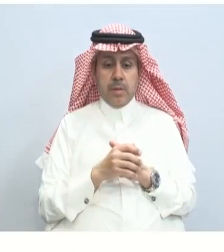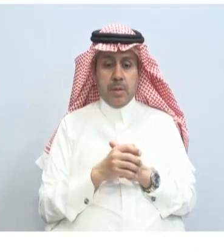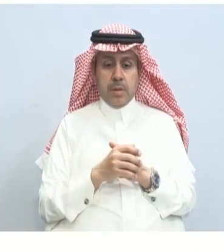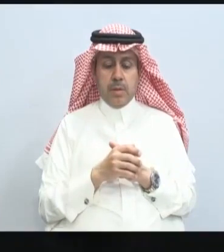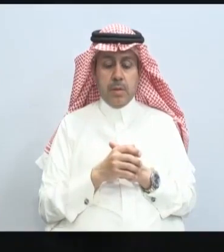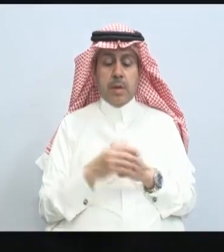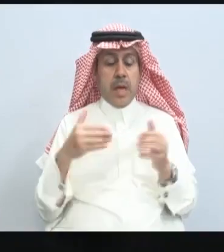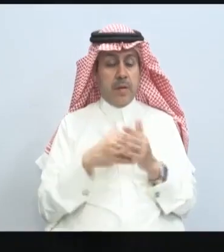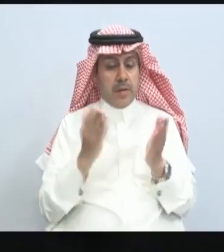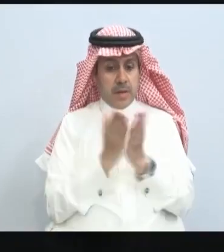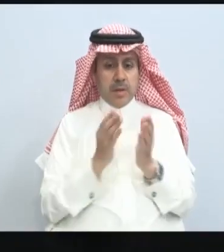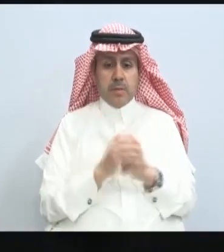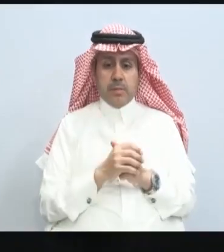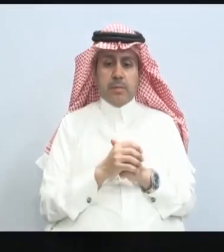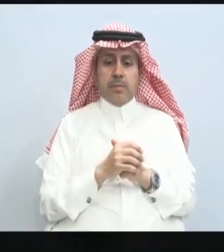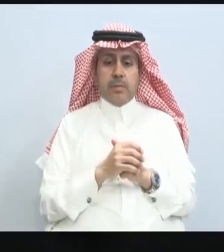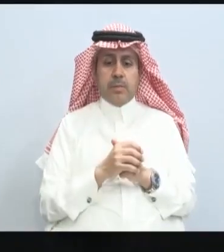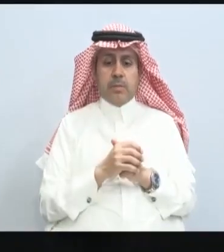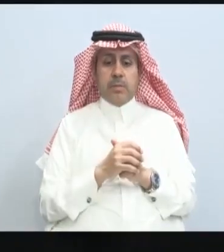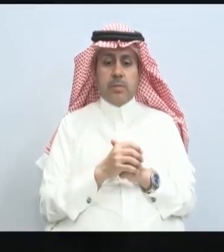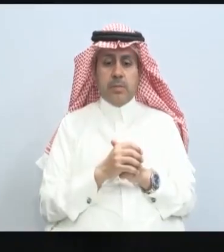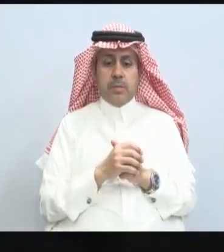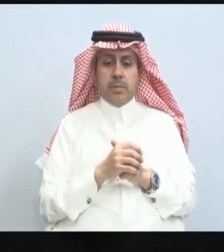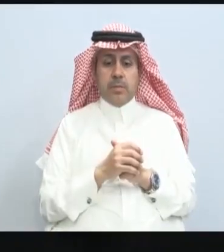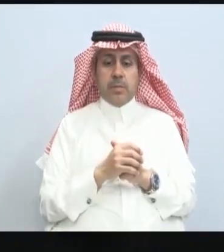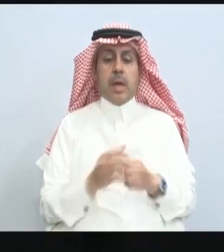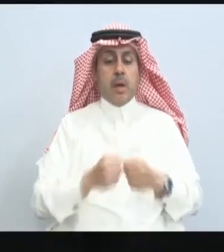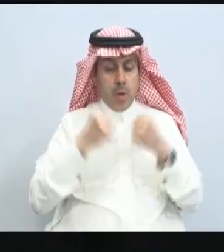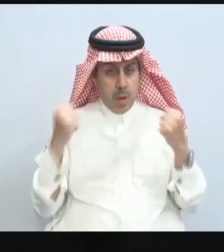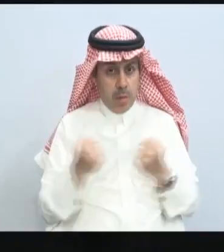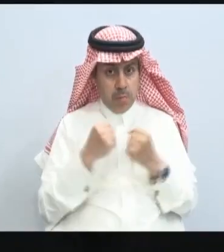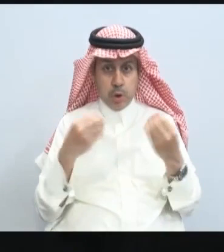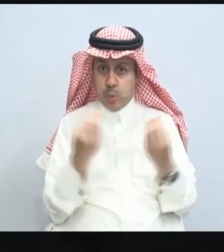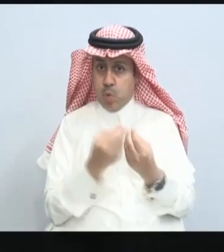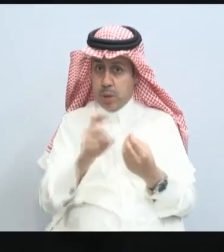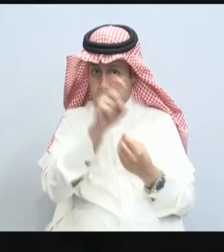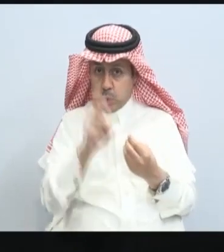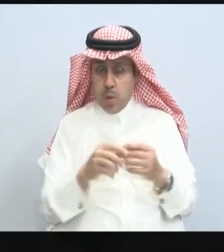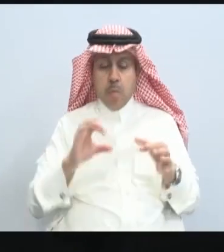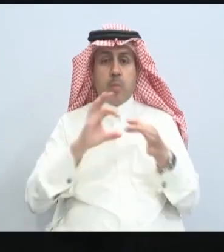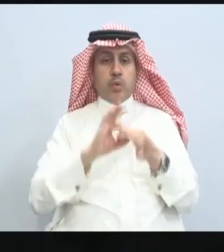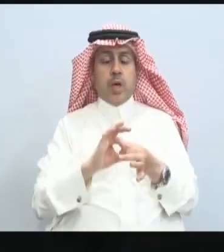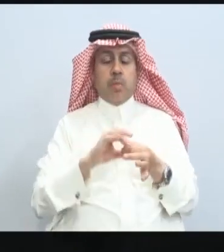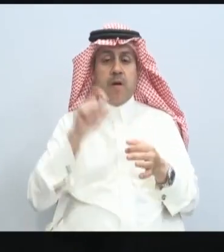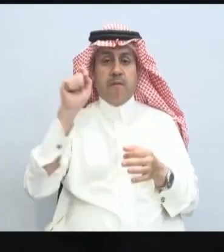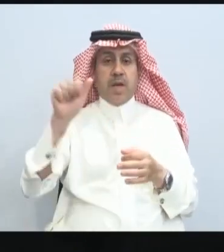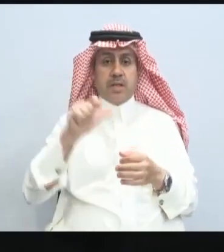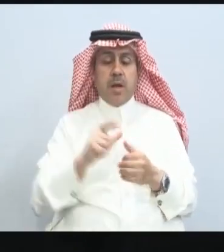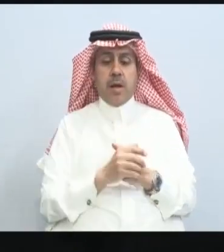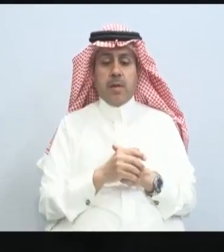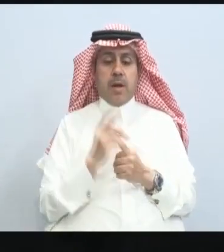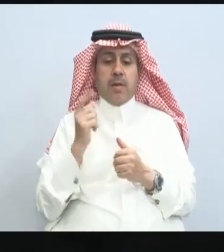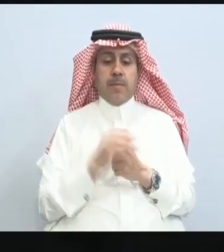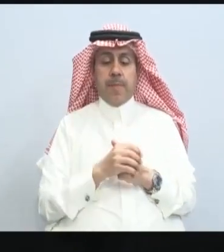لهذا اليوم حاولنا نمشي فيه على مجمو موعه من الاسئله المتعلقه بالفصل الثالث يا ليت